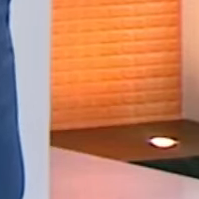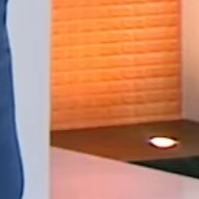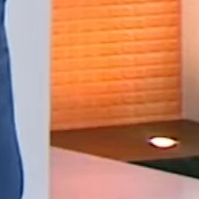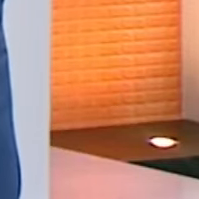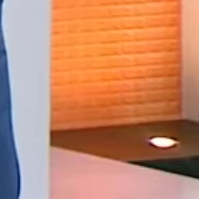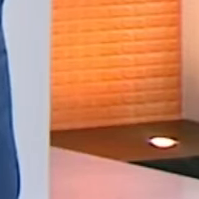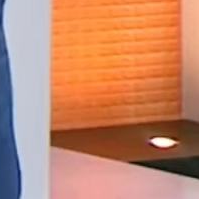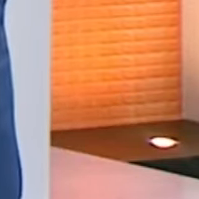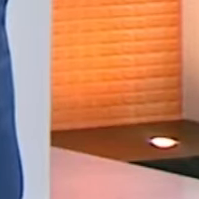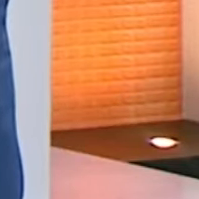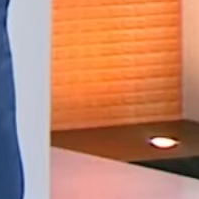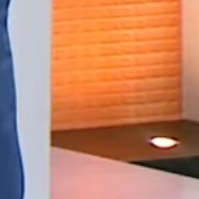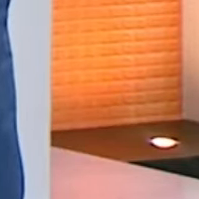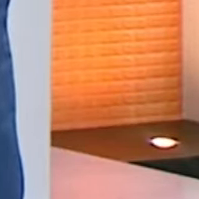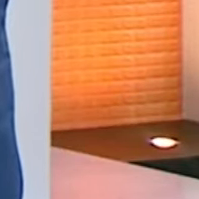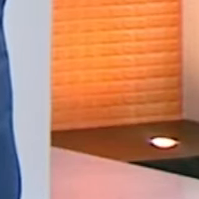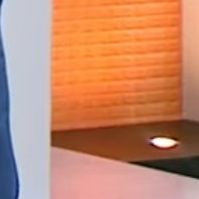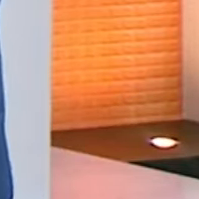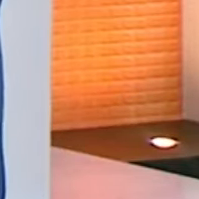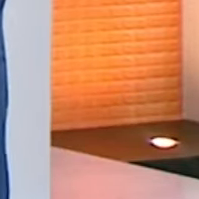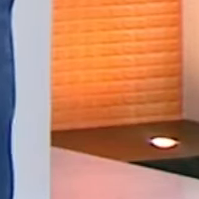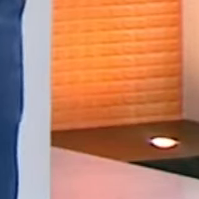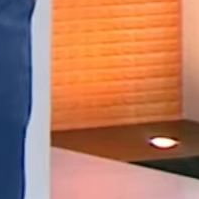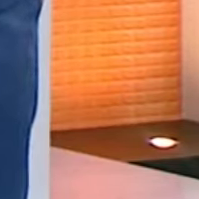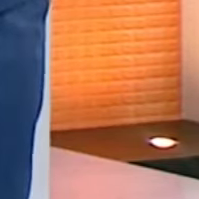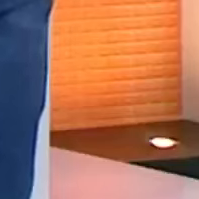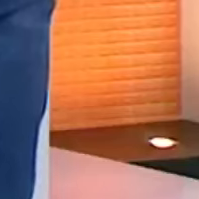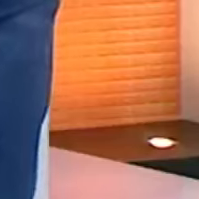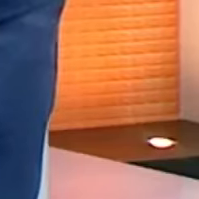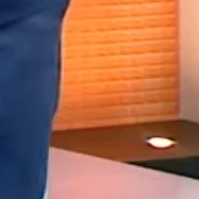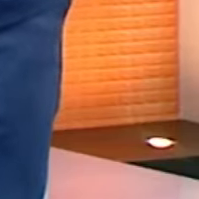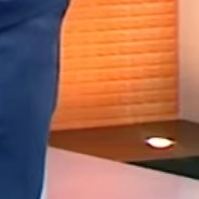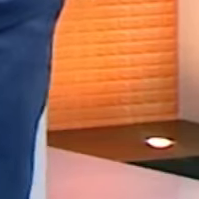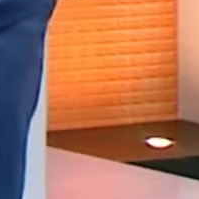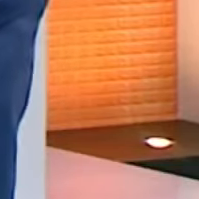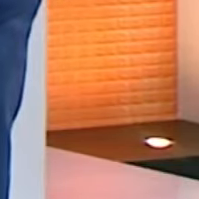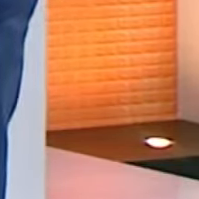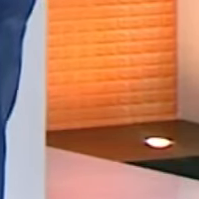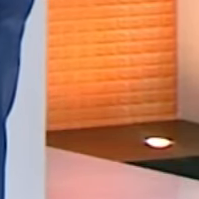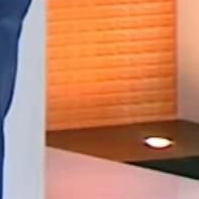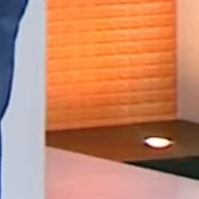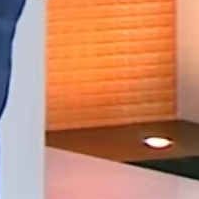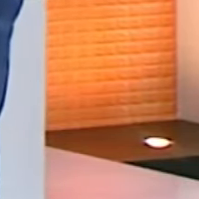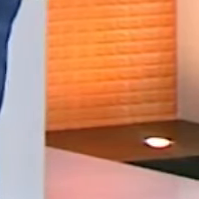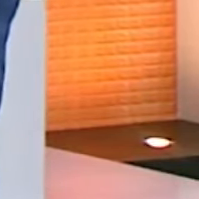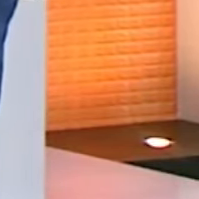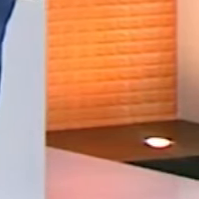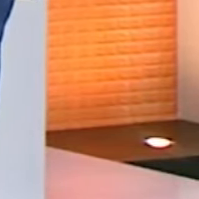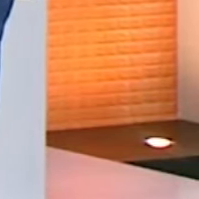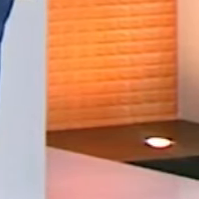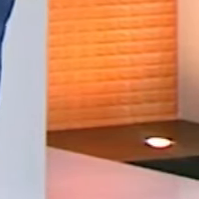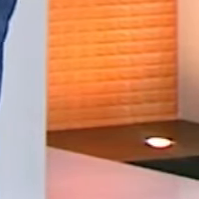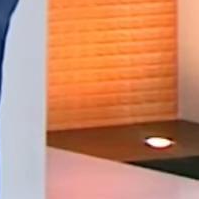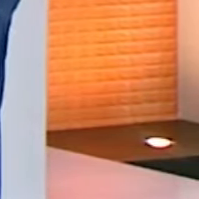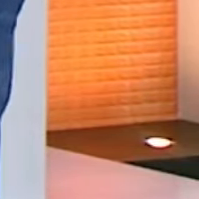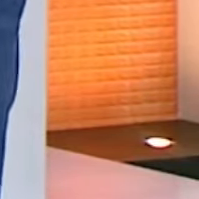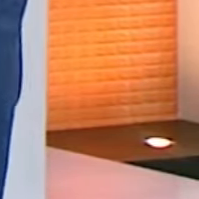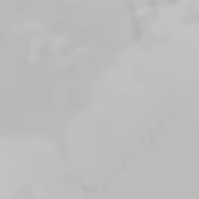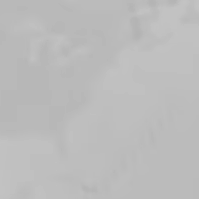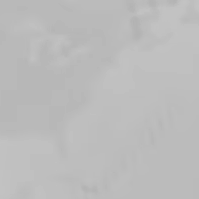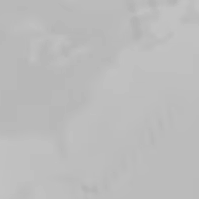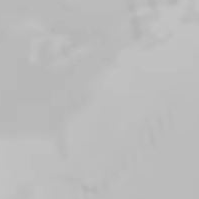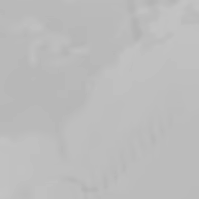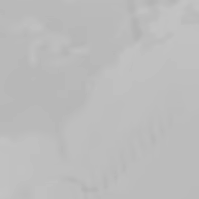abroad, subaybayan nyo kami sa GMA Pinoy TV at sa www.gmanews.tv.